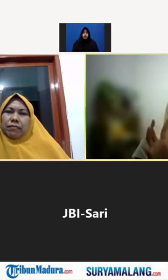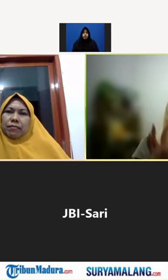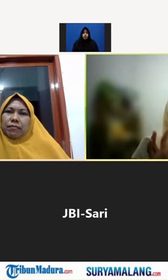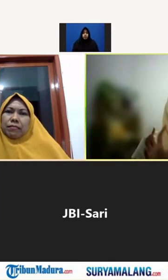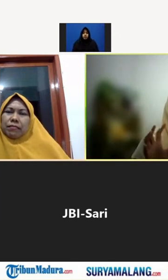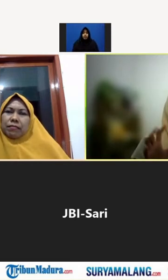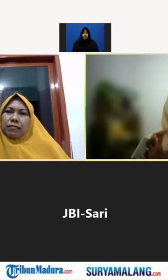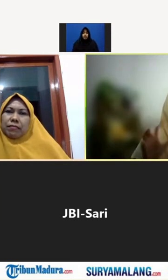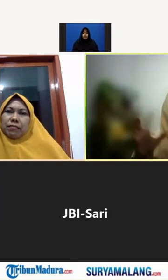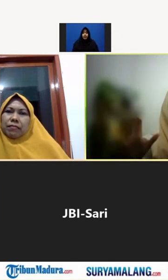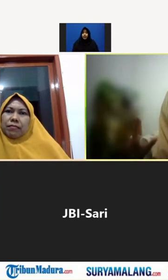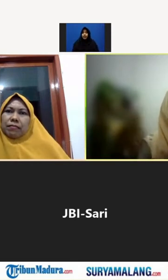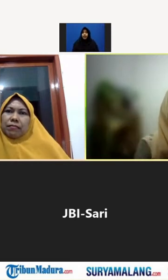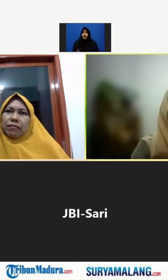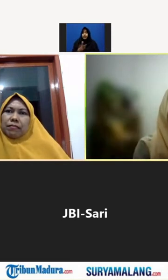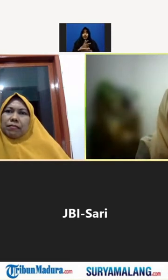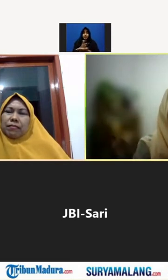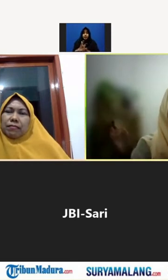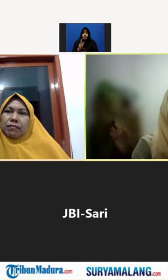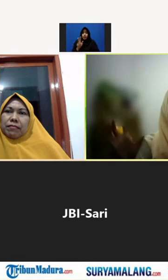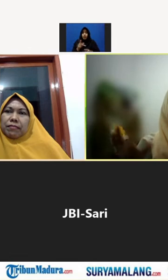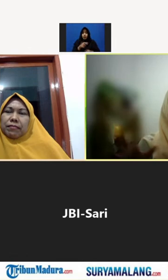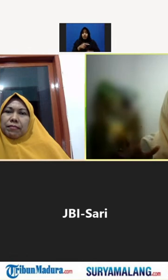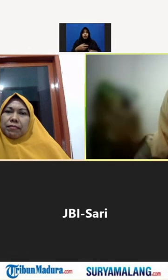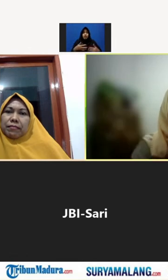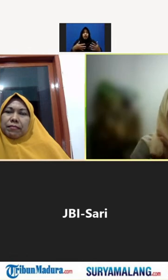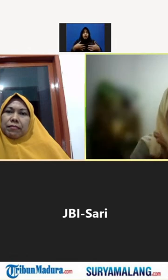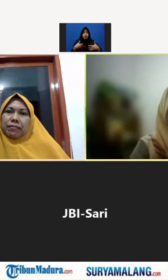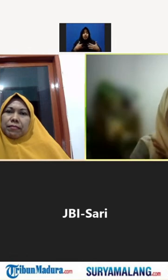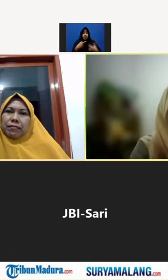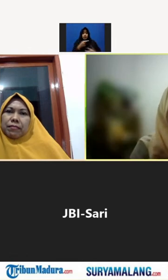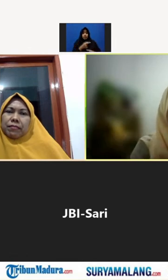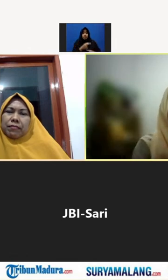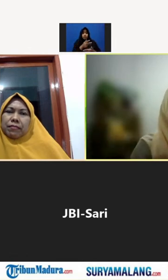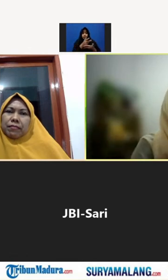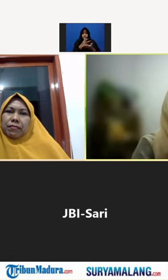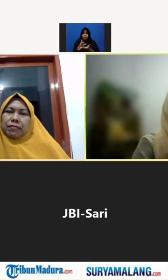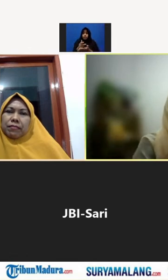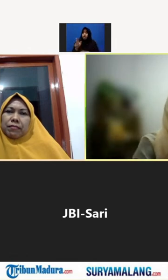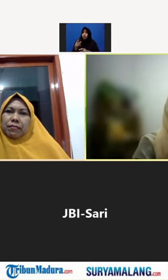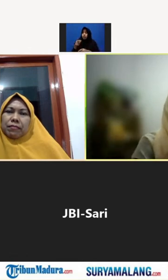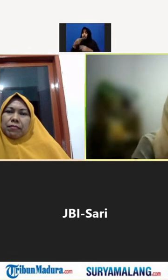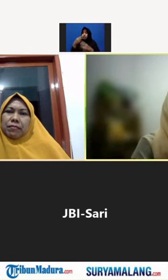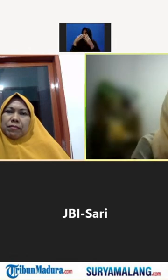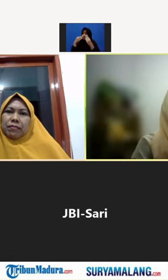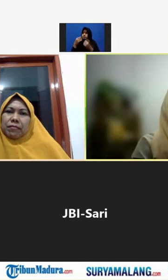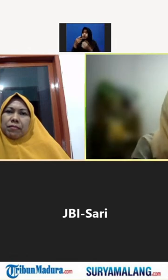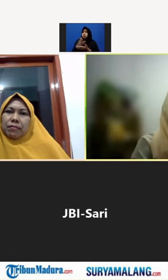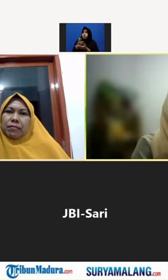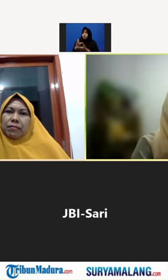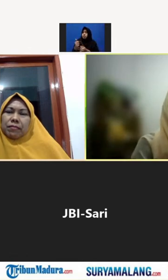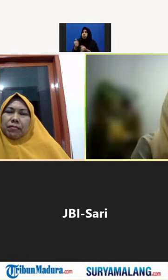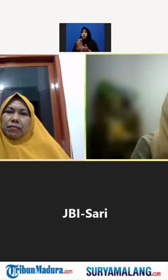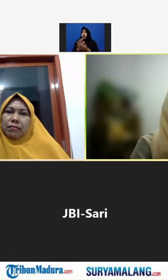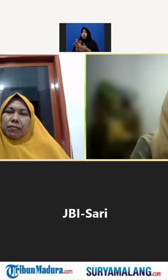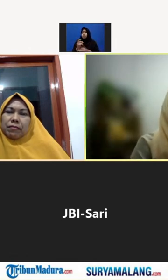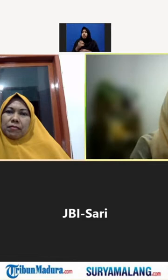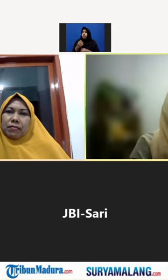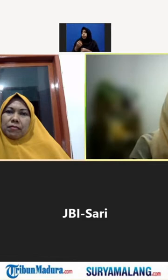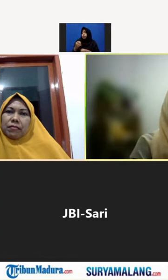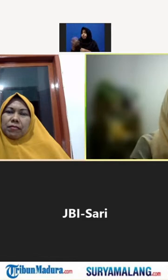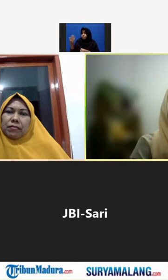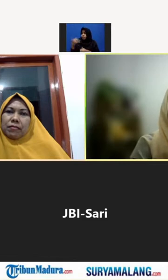video-video. Kalau dia lagi marah, ibu videoin. Kalau dia lagi apa, ibu videoin. Nah, nanti bisa ibu bahas sama dia. Ini kamu lagi rasain apa,